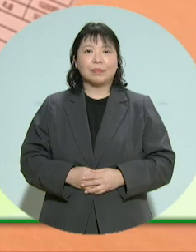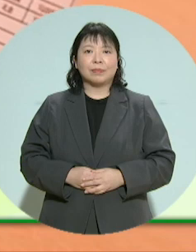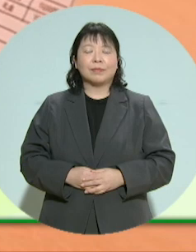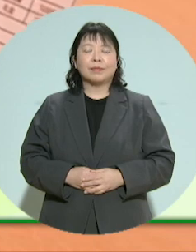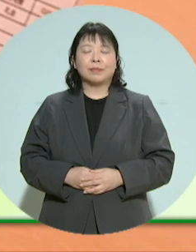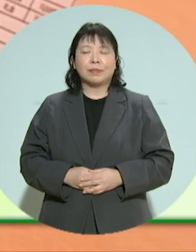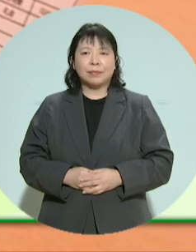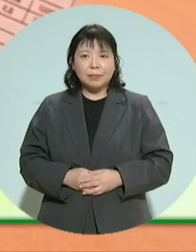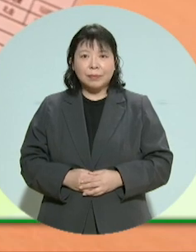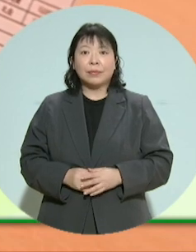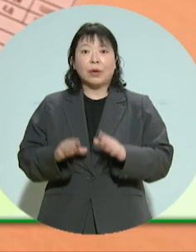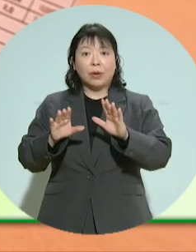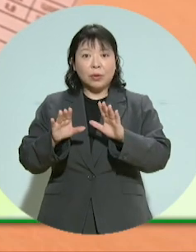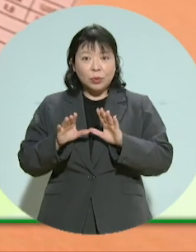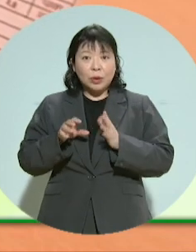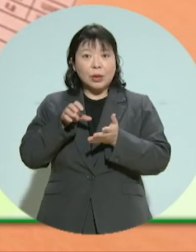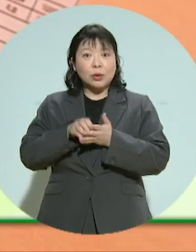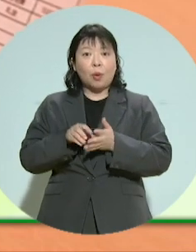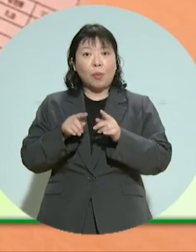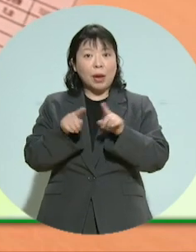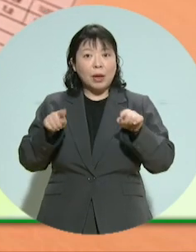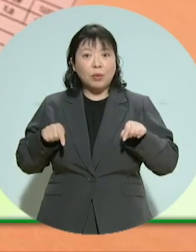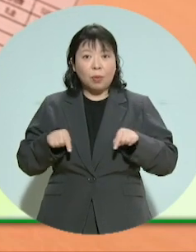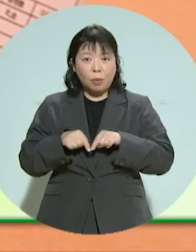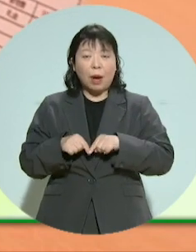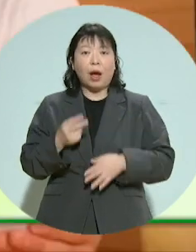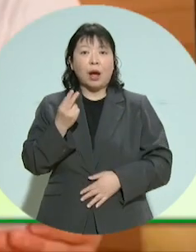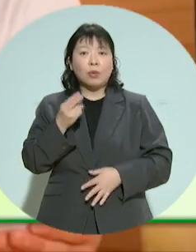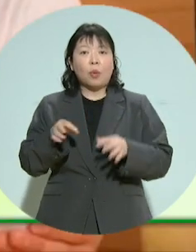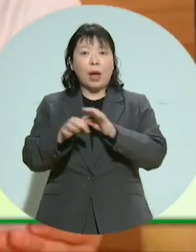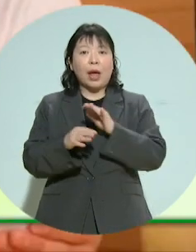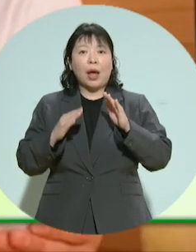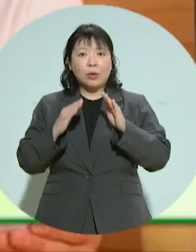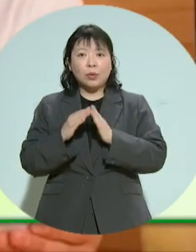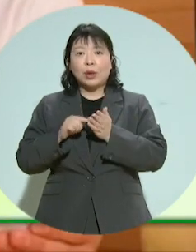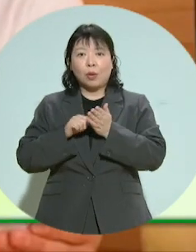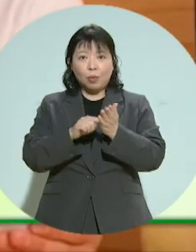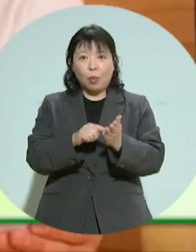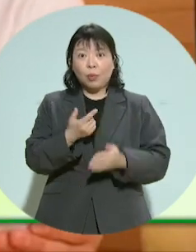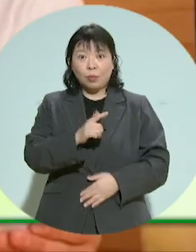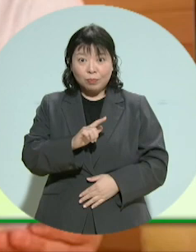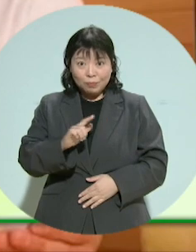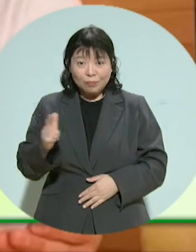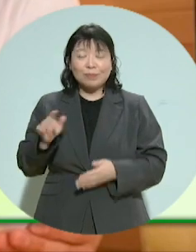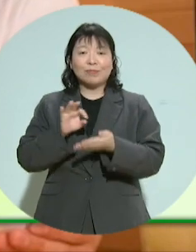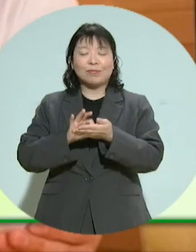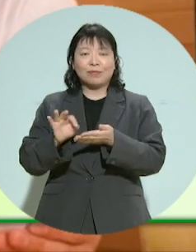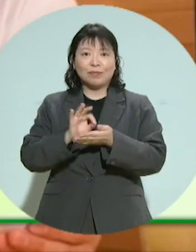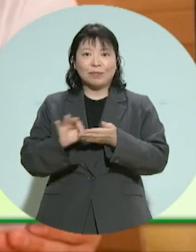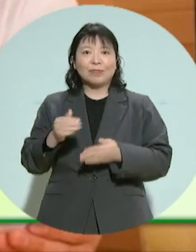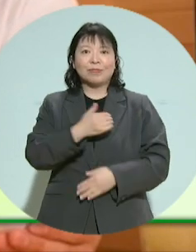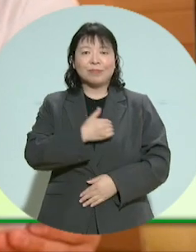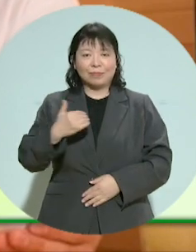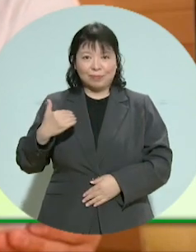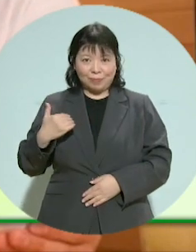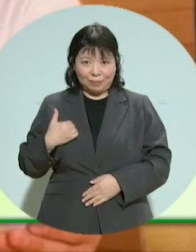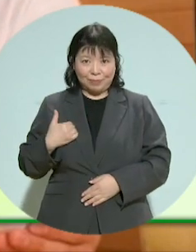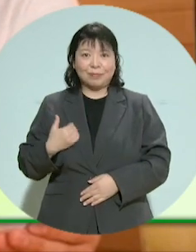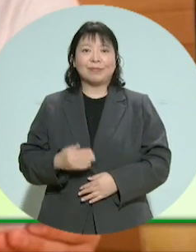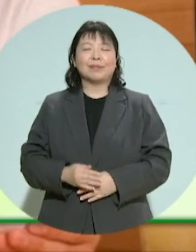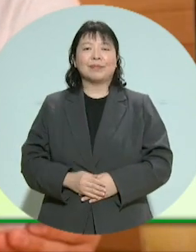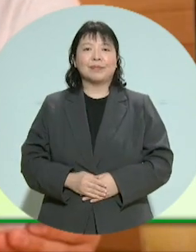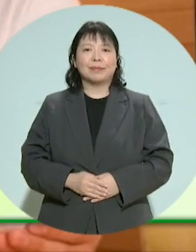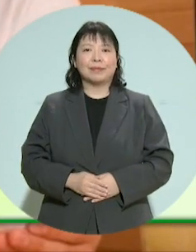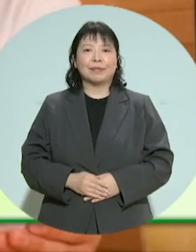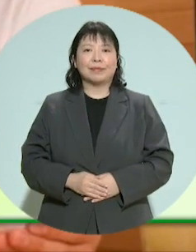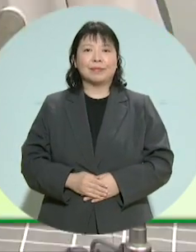受理証明書は都営住宅の入居申し込みなど日常生活のさまざまな場面で活用することができます